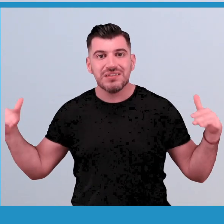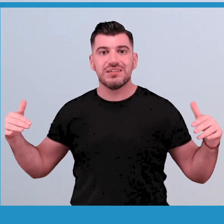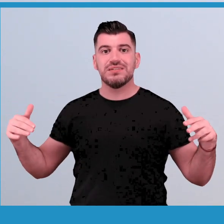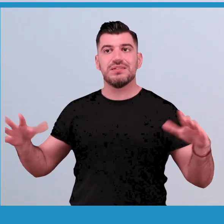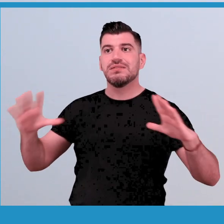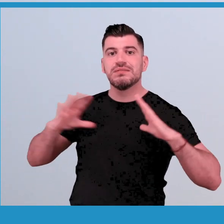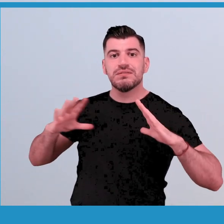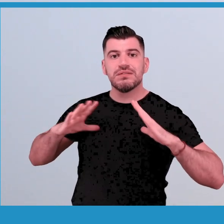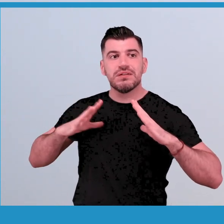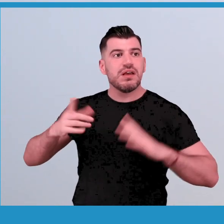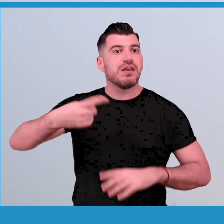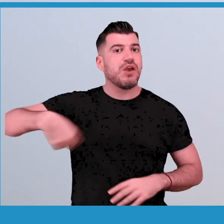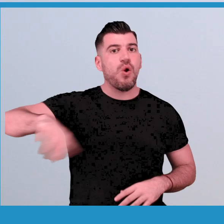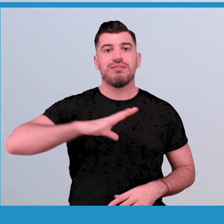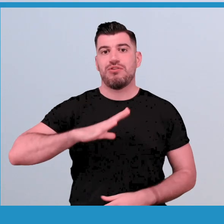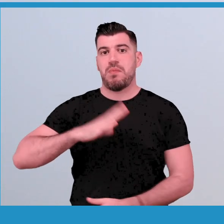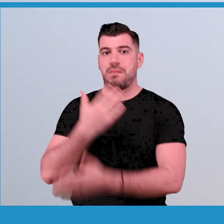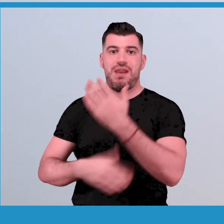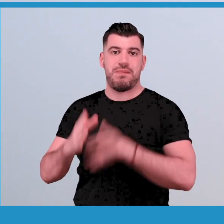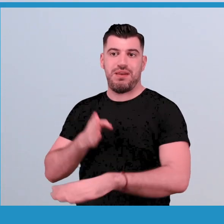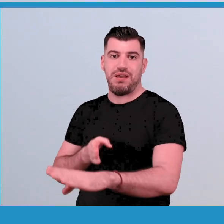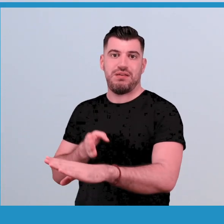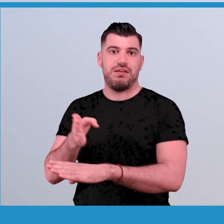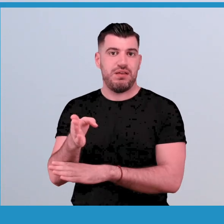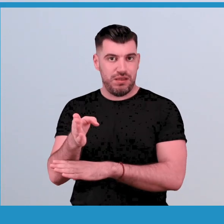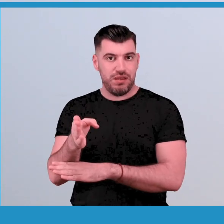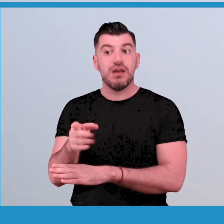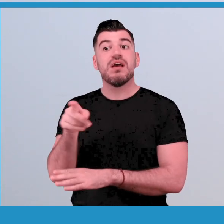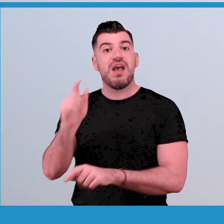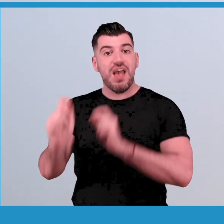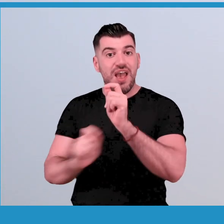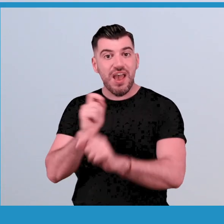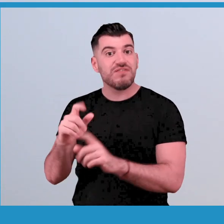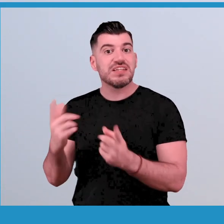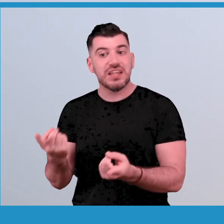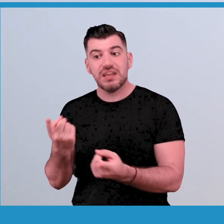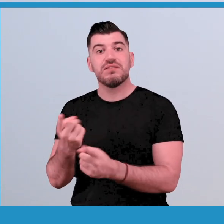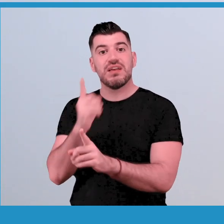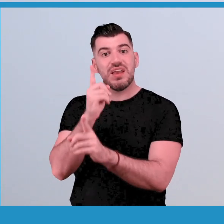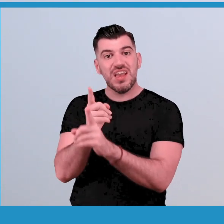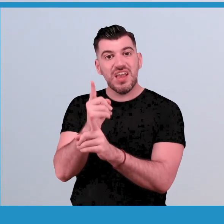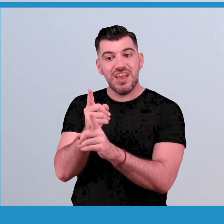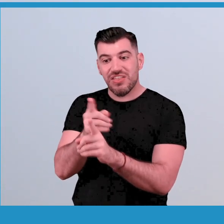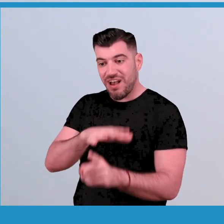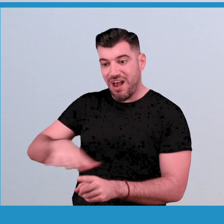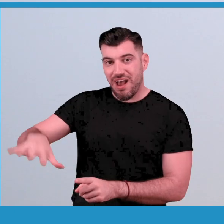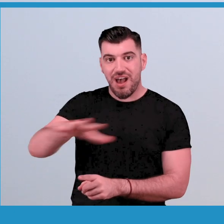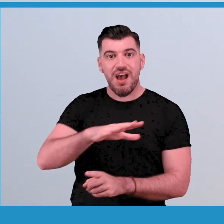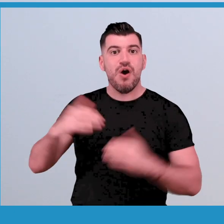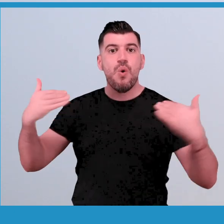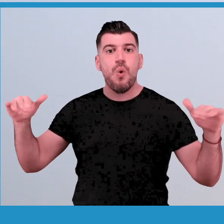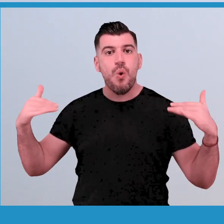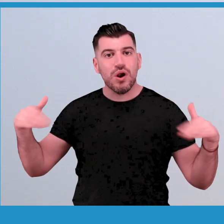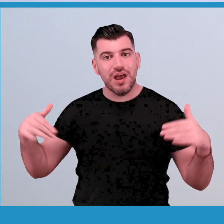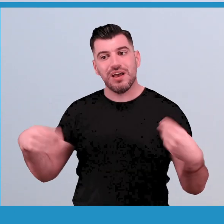αναψυχή προσβάσιμο και σε άτομα με αναπηρία, με προσαρμοσμένα για ανάπηρα άτομα υπαίθρια όργανα